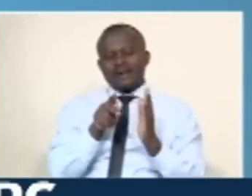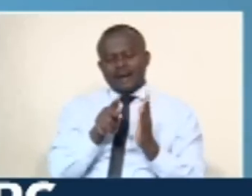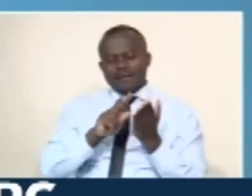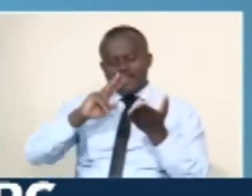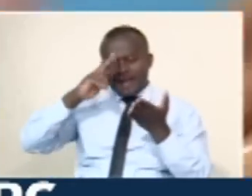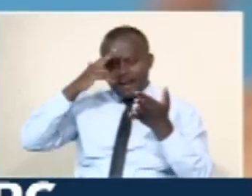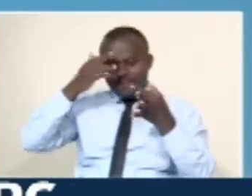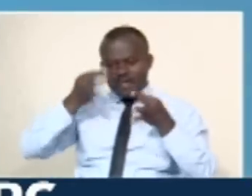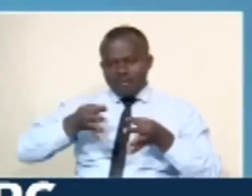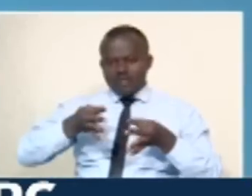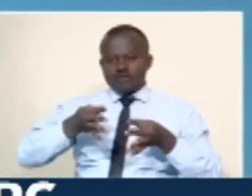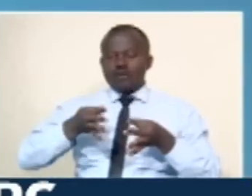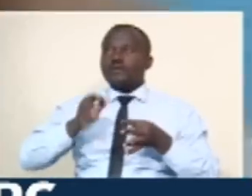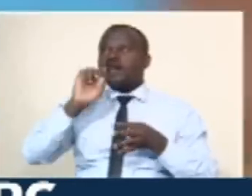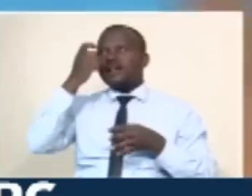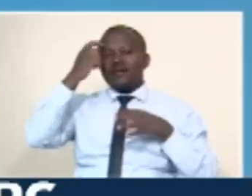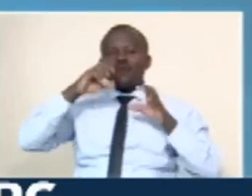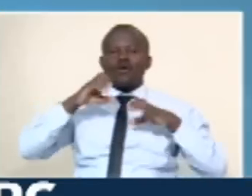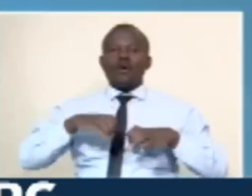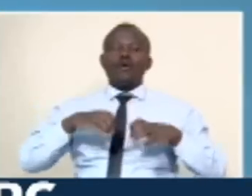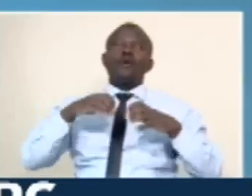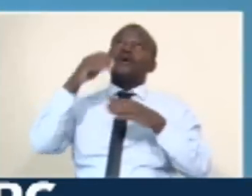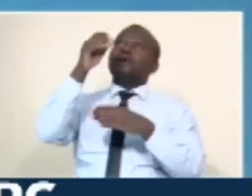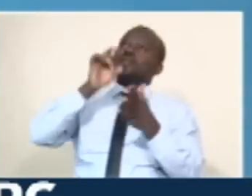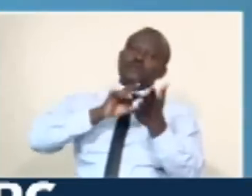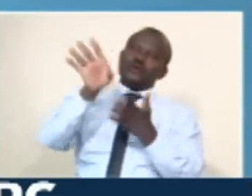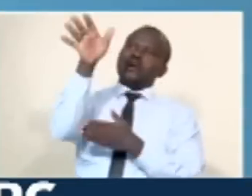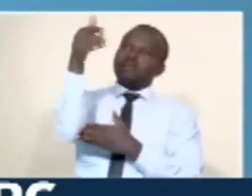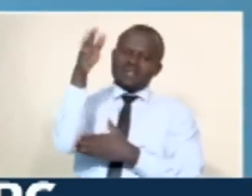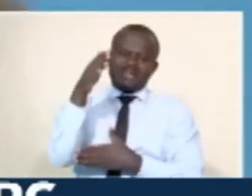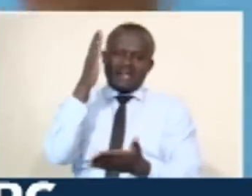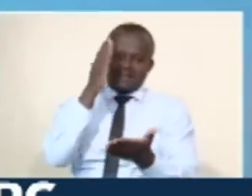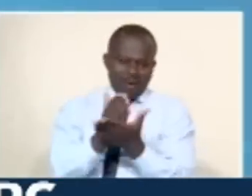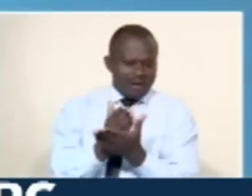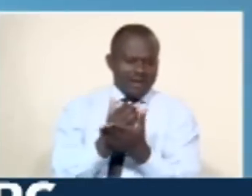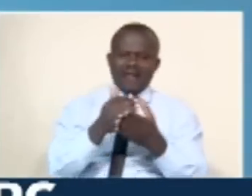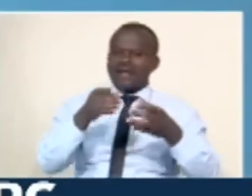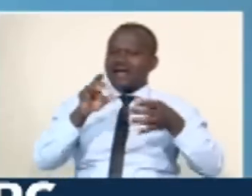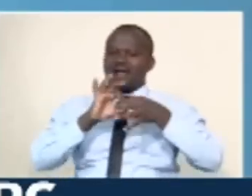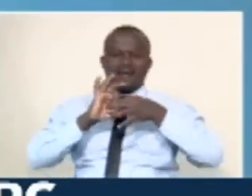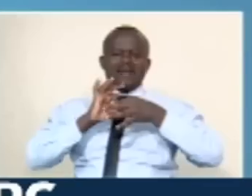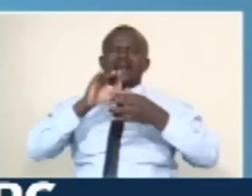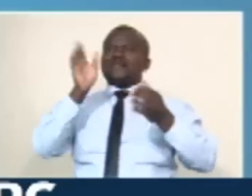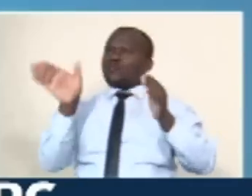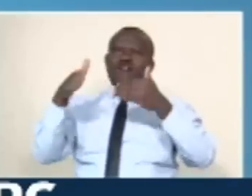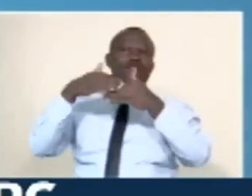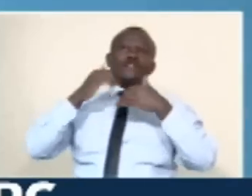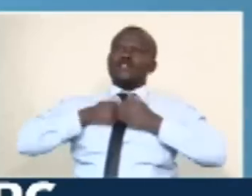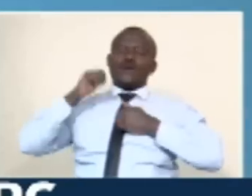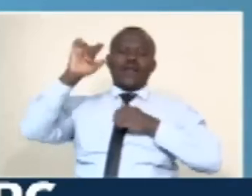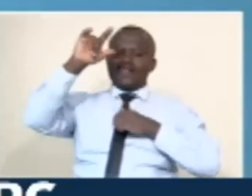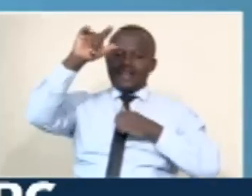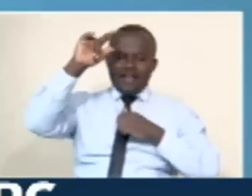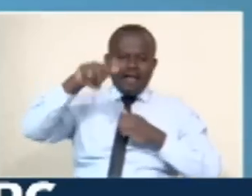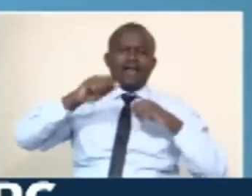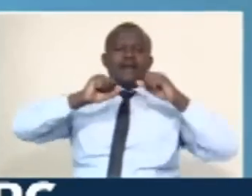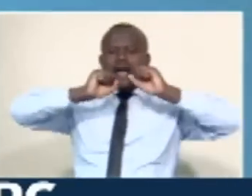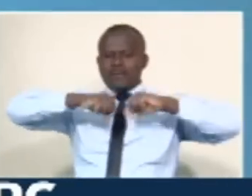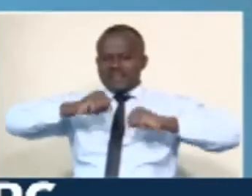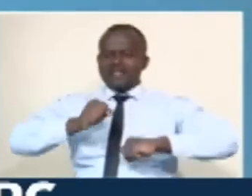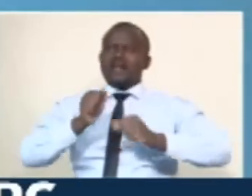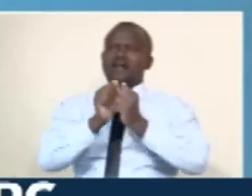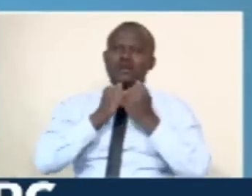ikunda gufata by'akataraboneka, twirukanye ambasaderi, twacanye umubano, twafunze Rwandeya, amasezerano twagiranye